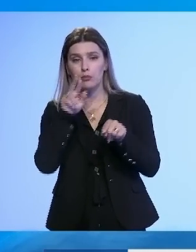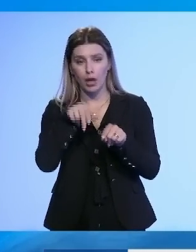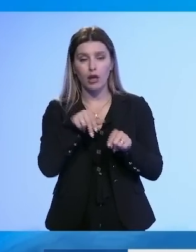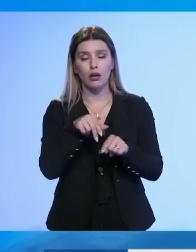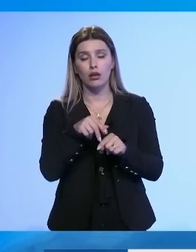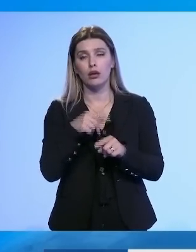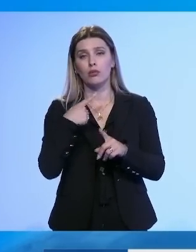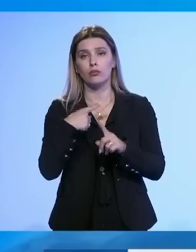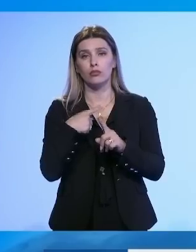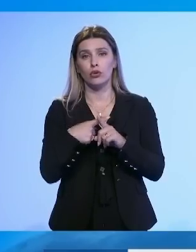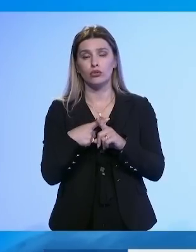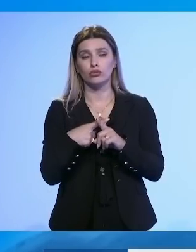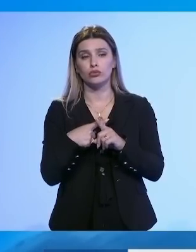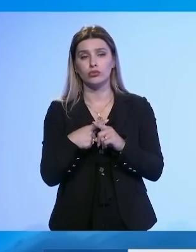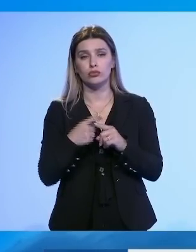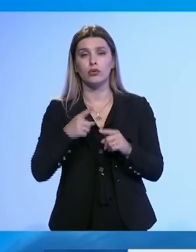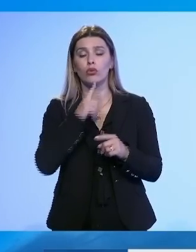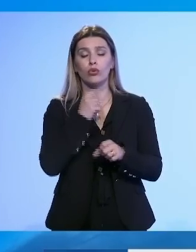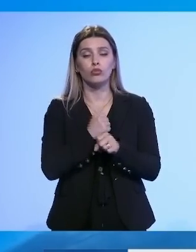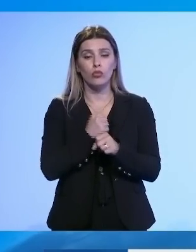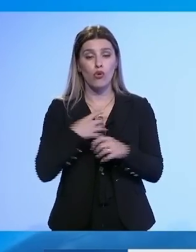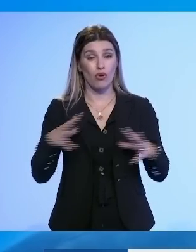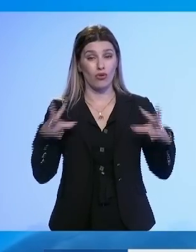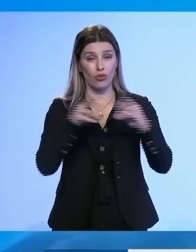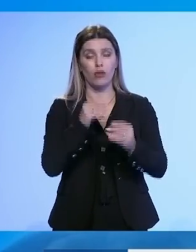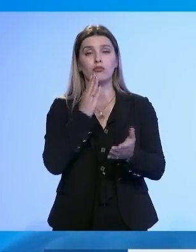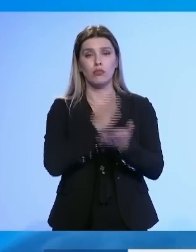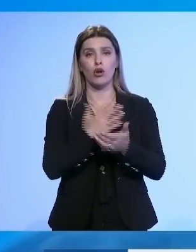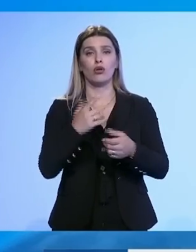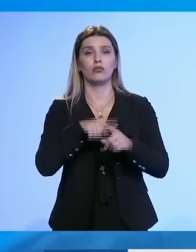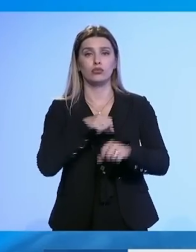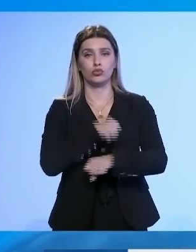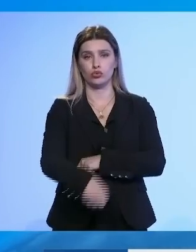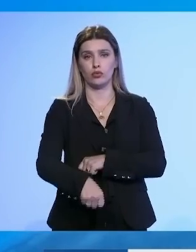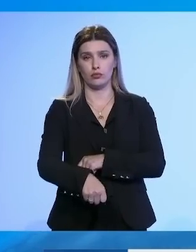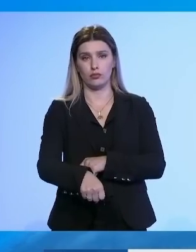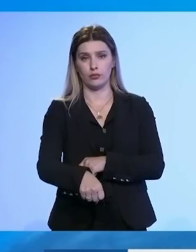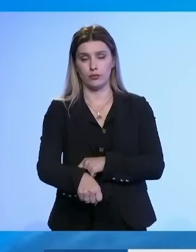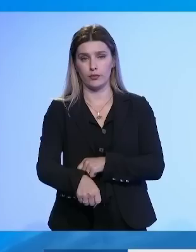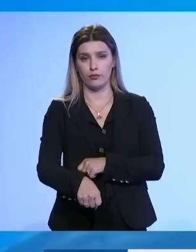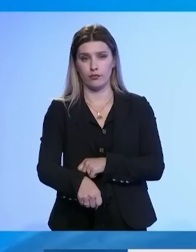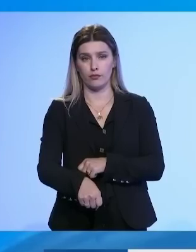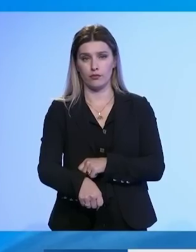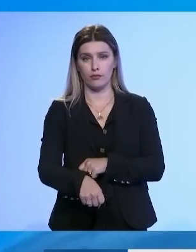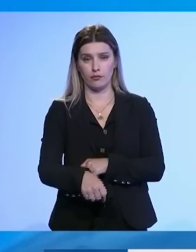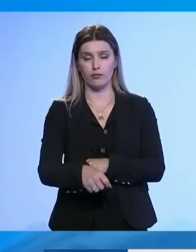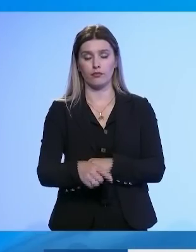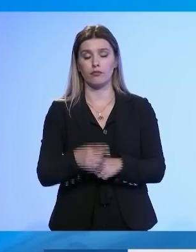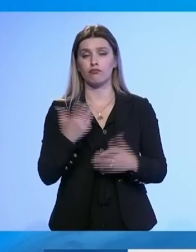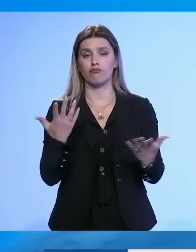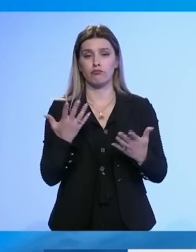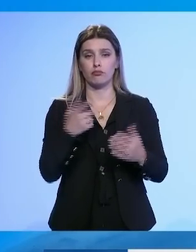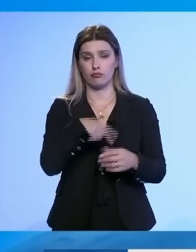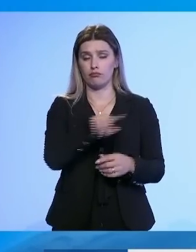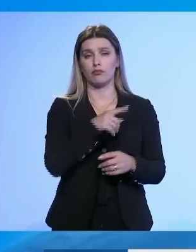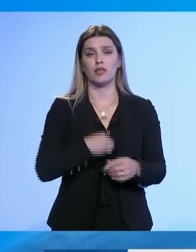që kemi psu lëndime nga ajrabesh gurësh super të mdenjë, pa më